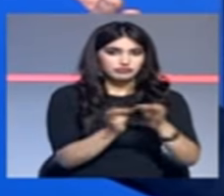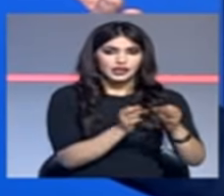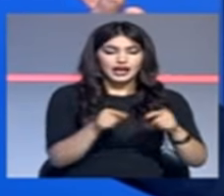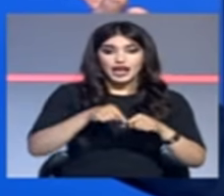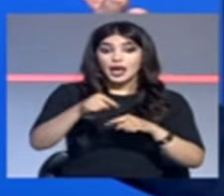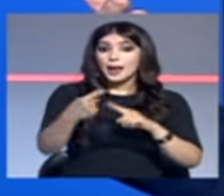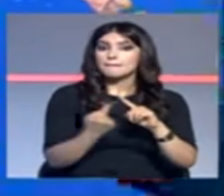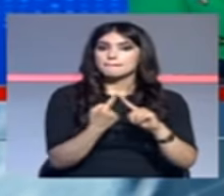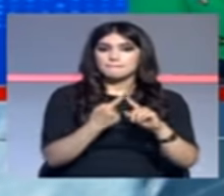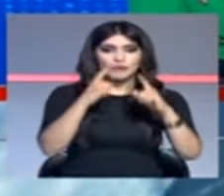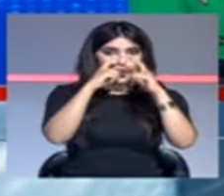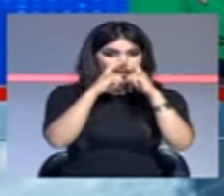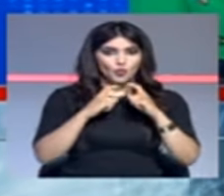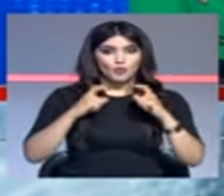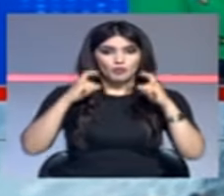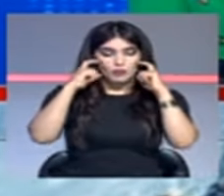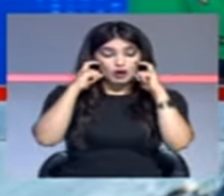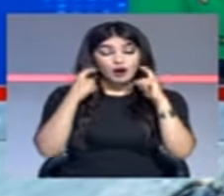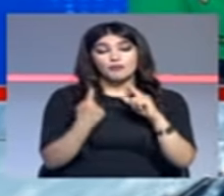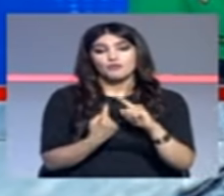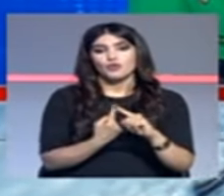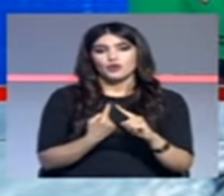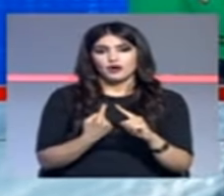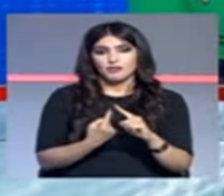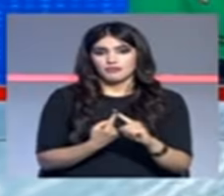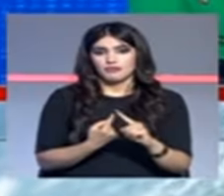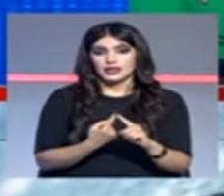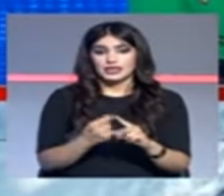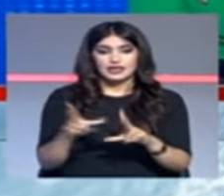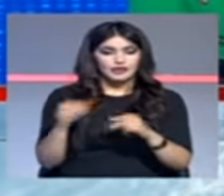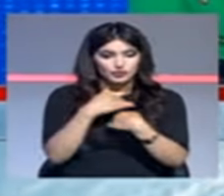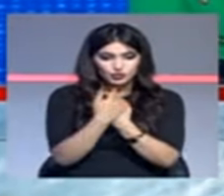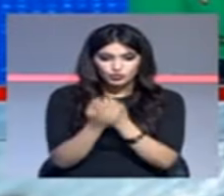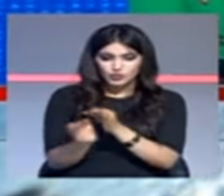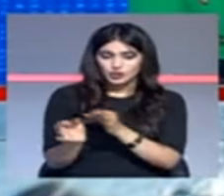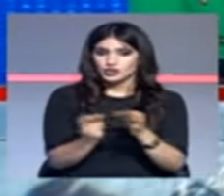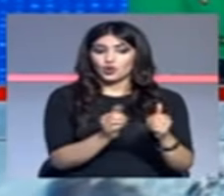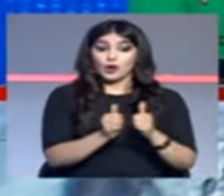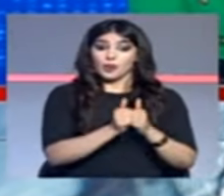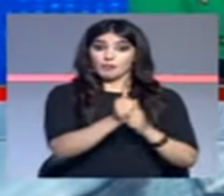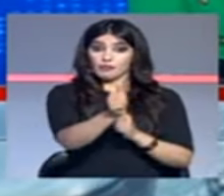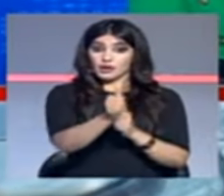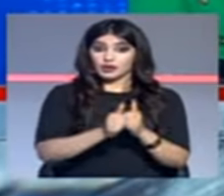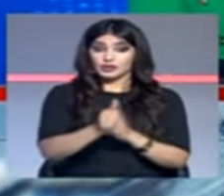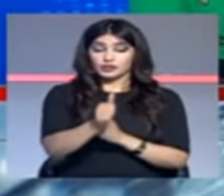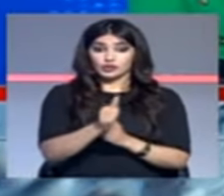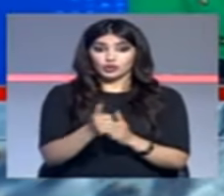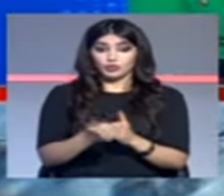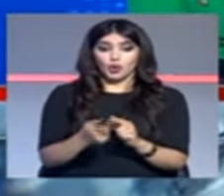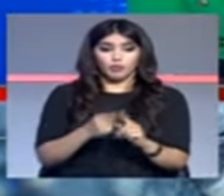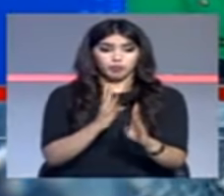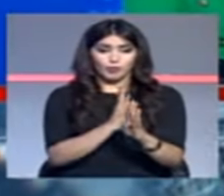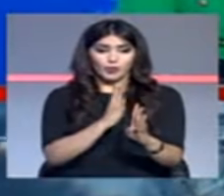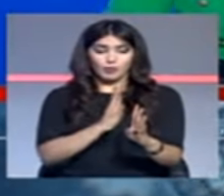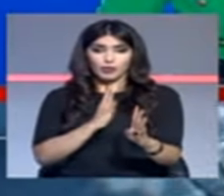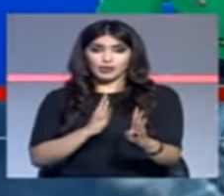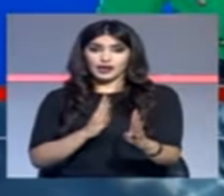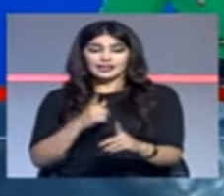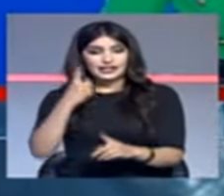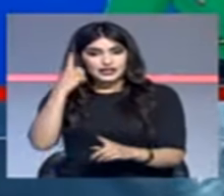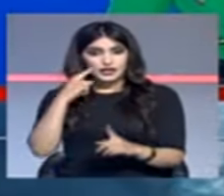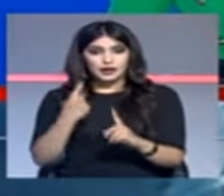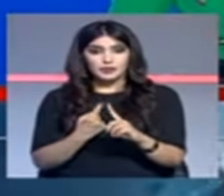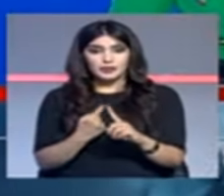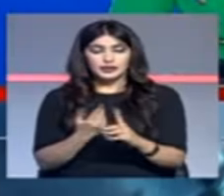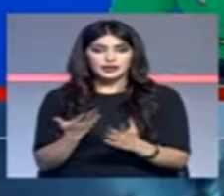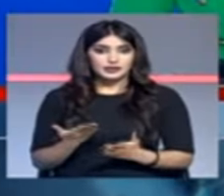يعني هلومة. اهميه ارتداء الكمامه، الكمامه والغسلين اليدين والبعد الواش انا شادد الصف في انقاذ حياتك. نعم. راهو حاجه